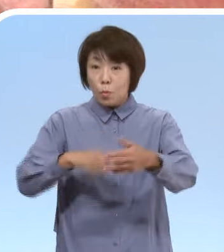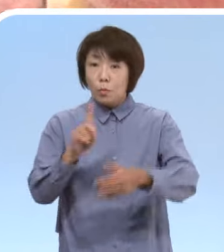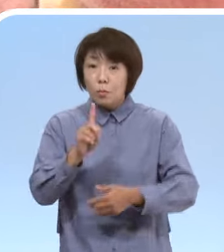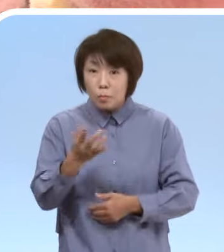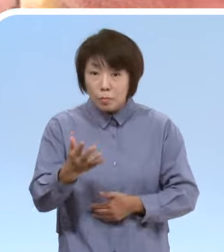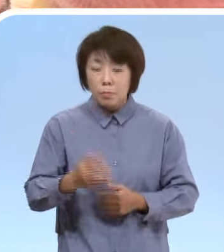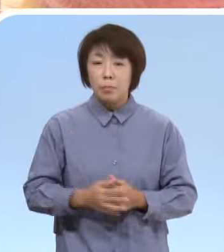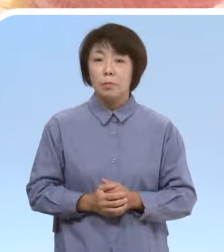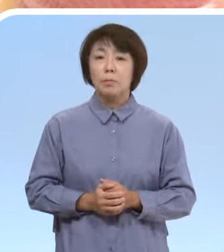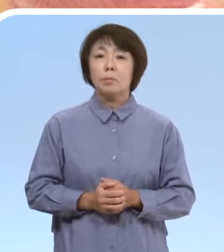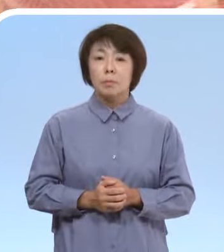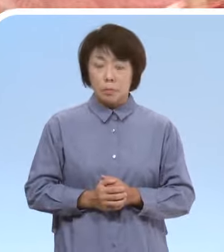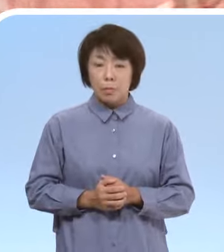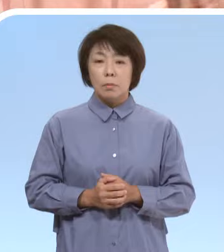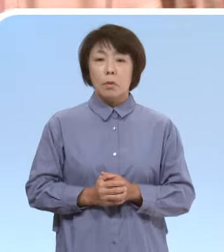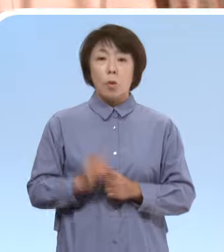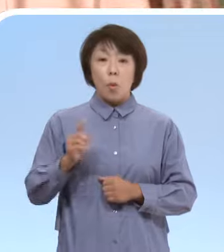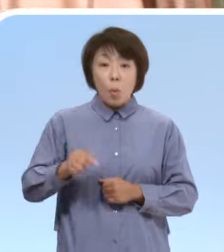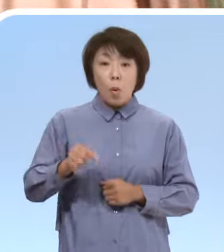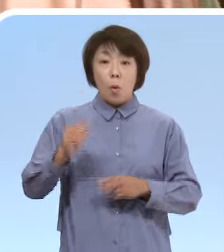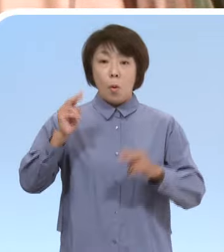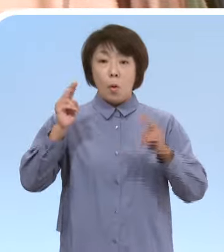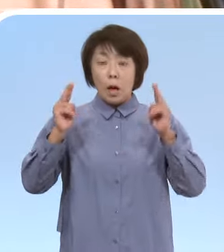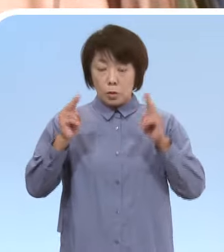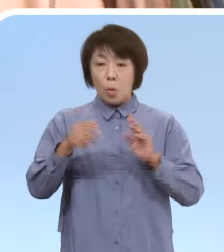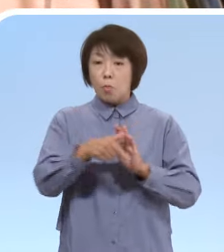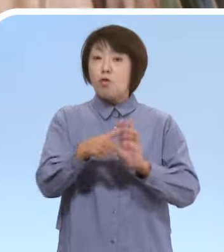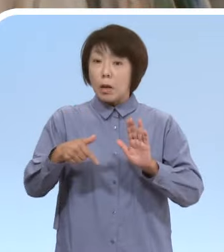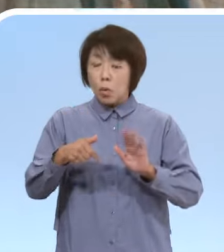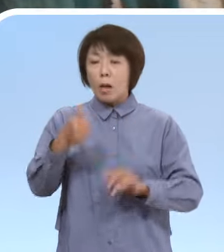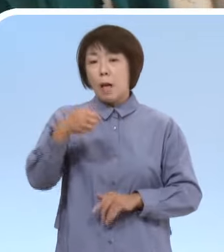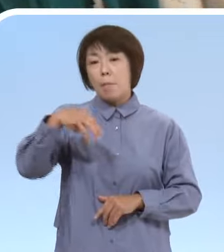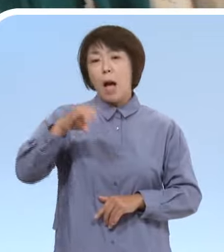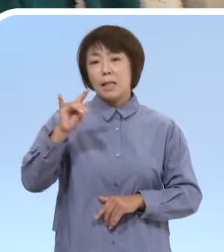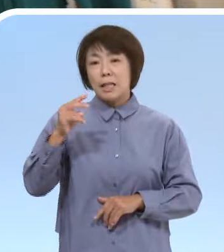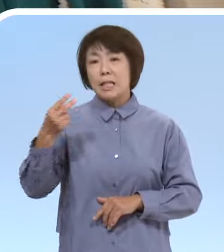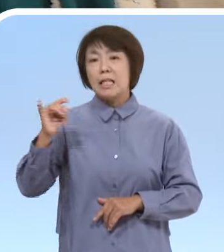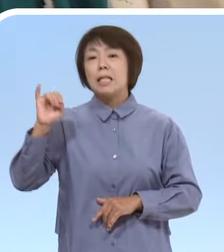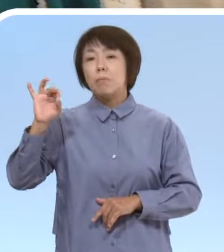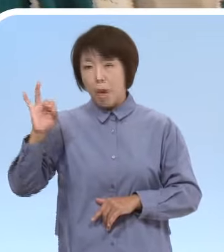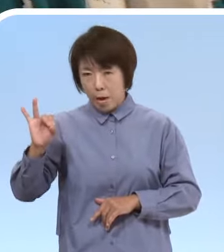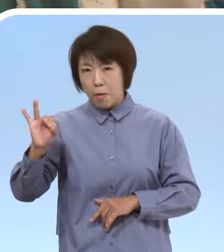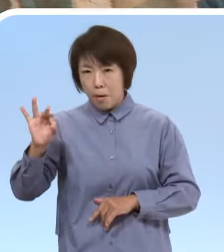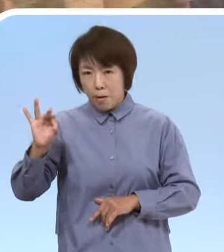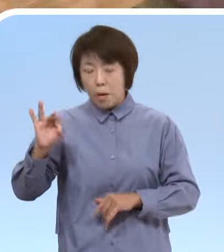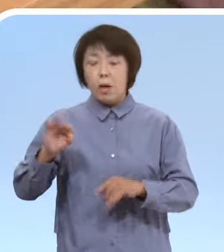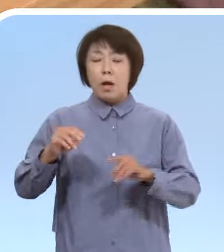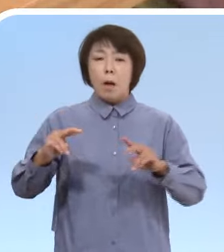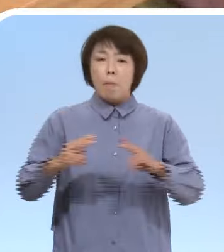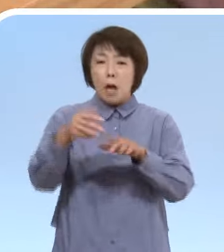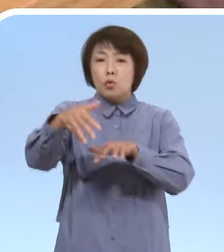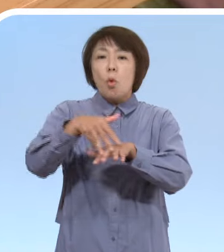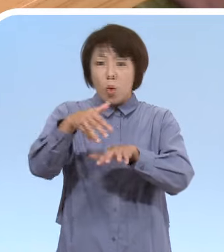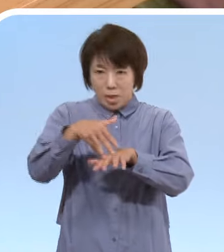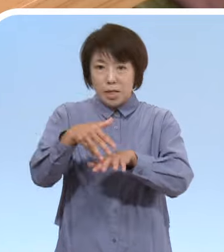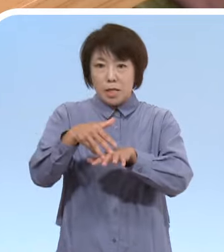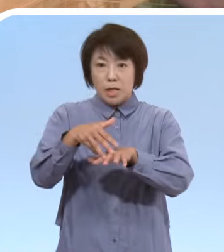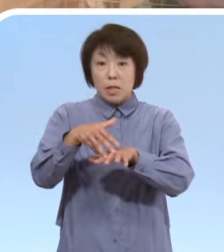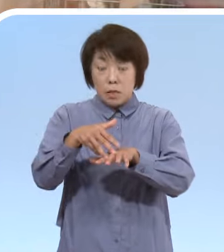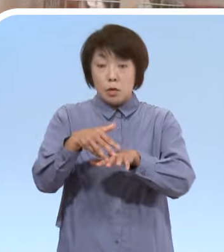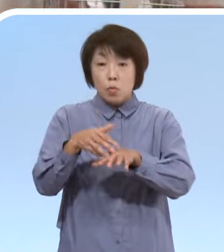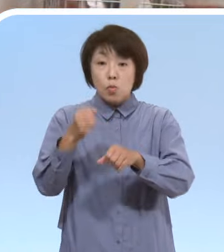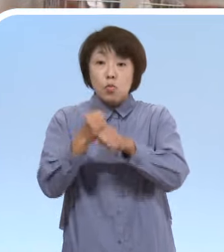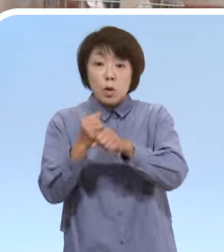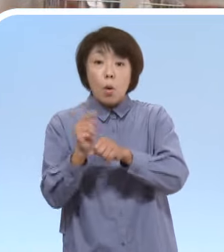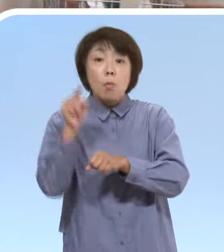どういったラボなんでしょうか？ 玉木新芽というブランドです。播州織で作られてる作品が後ろで